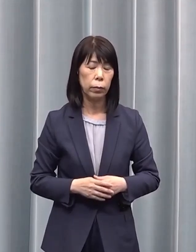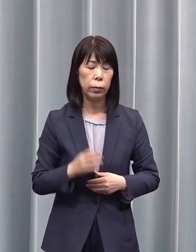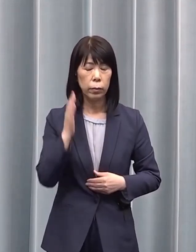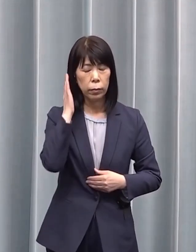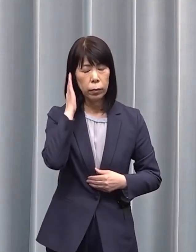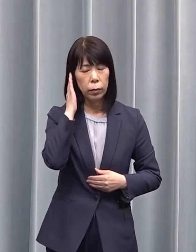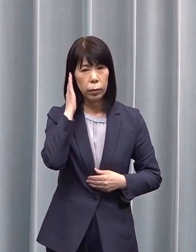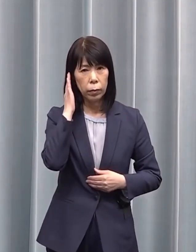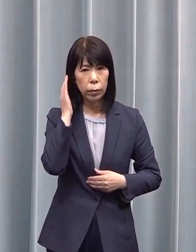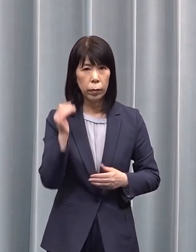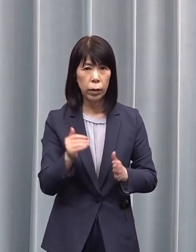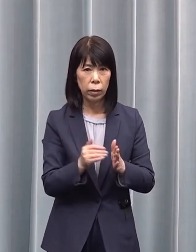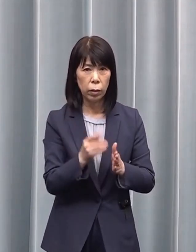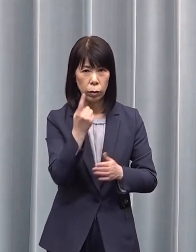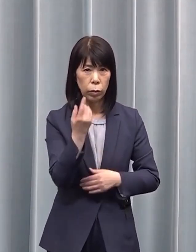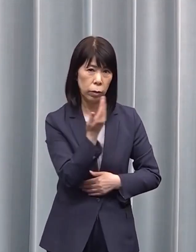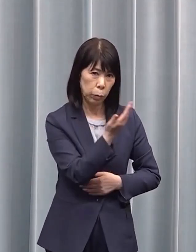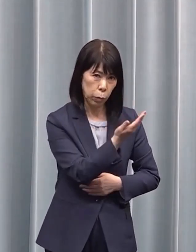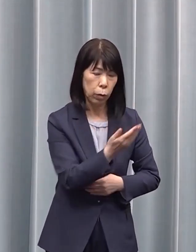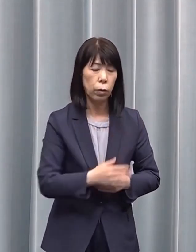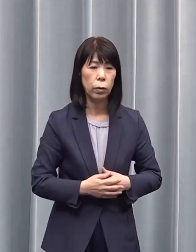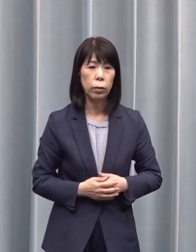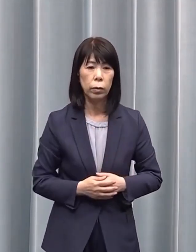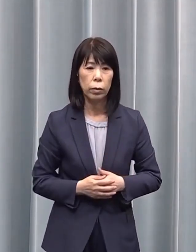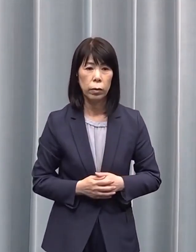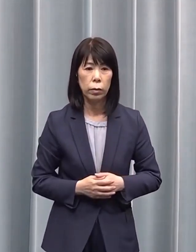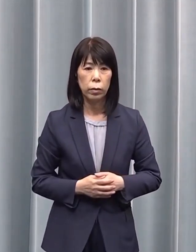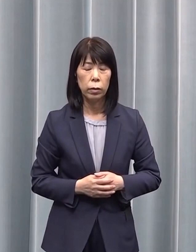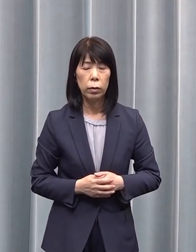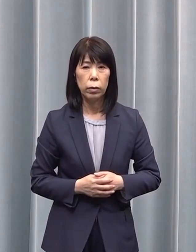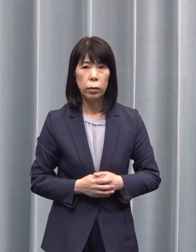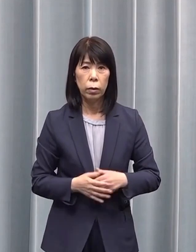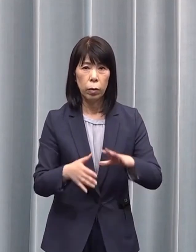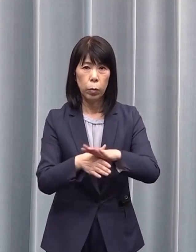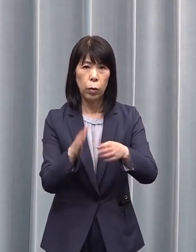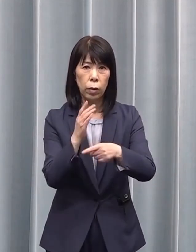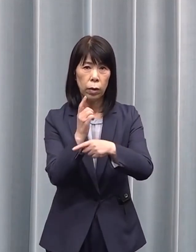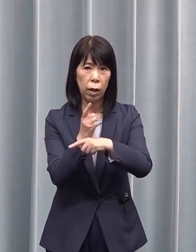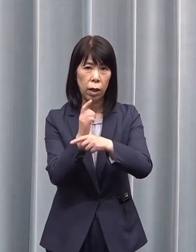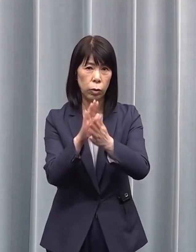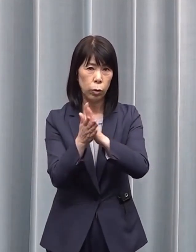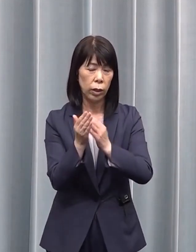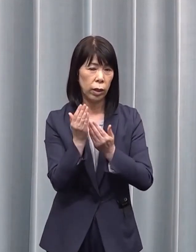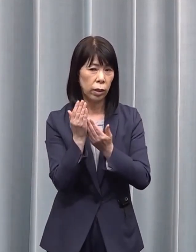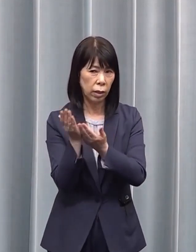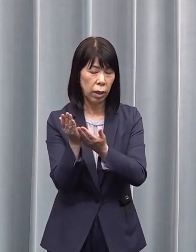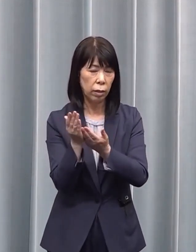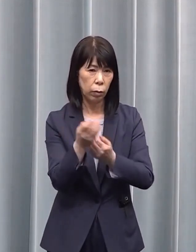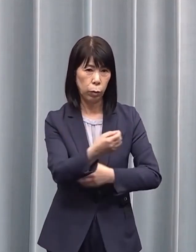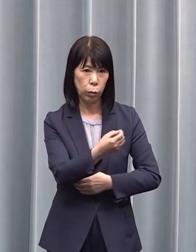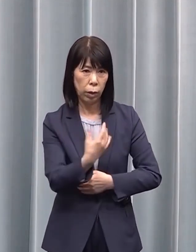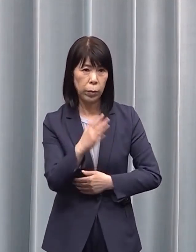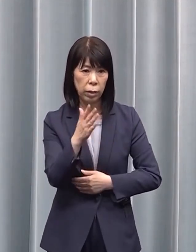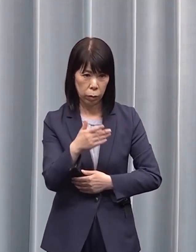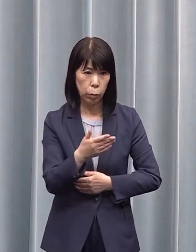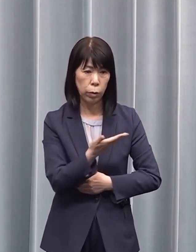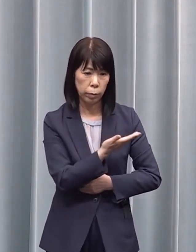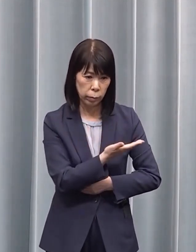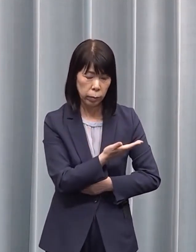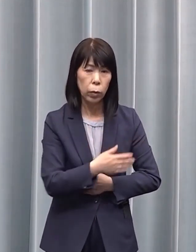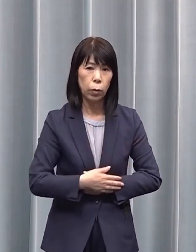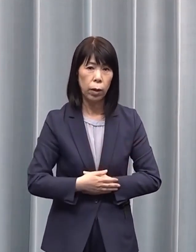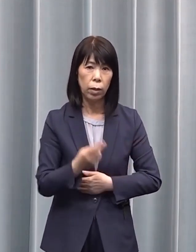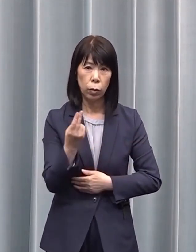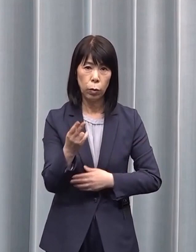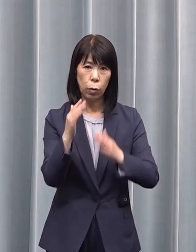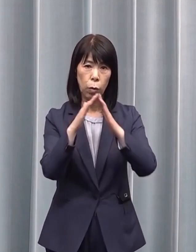すみません、最後1点だけ申し上げないです。確認したいんですが、文科省に聞いてくれということですが、松野さん自身はこの都のホームページでも公